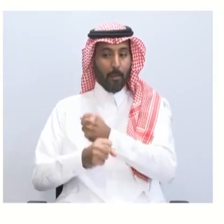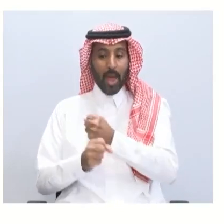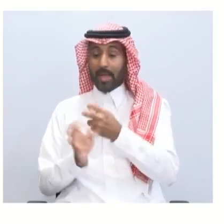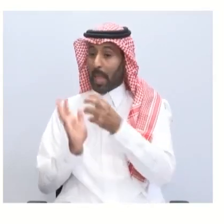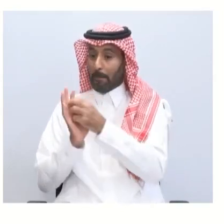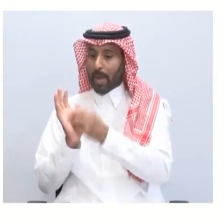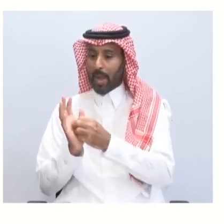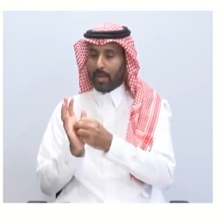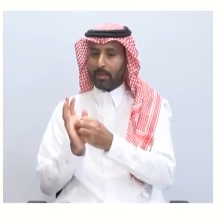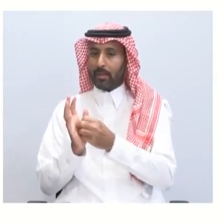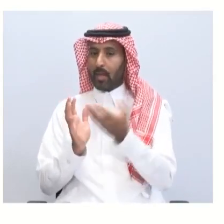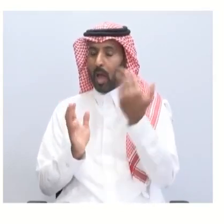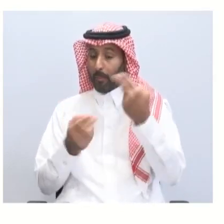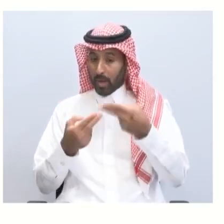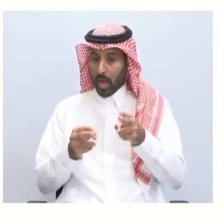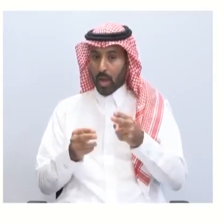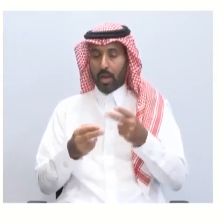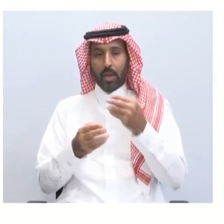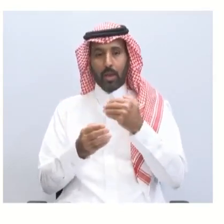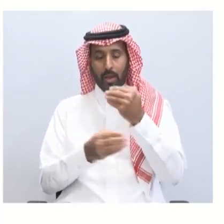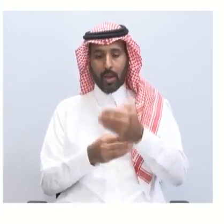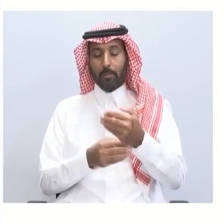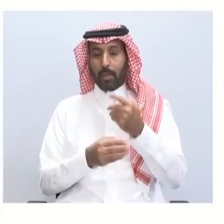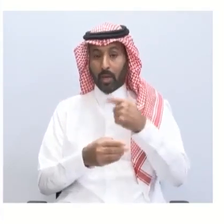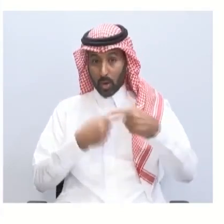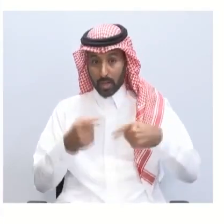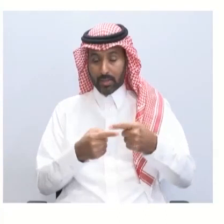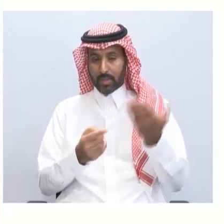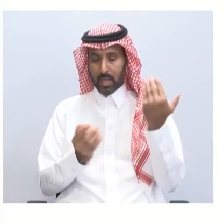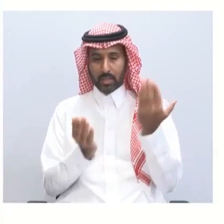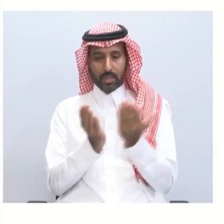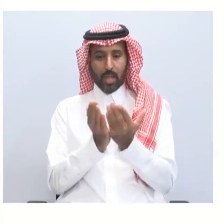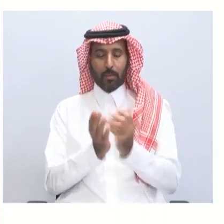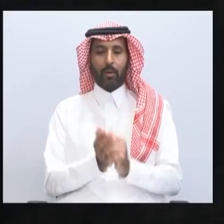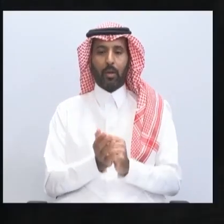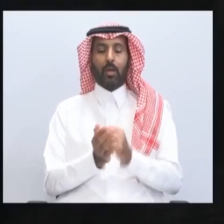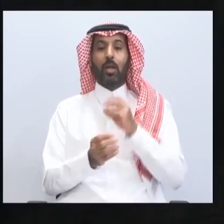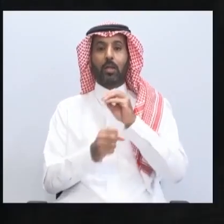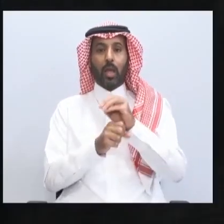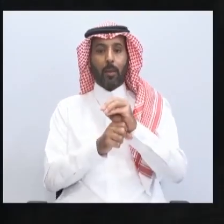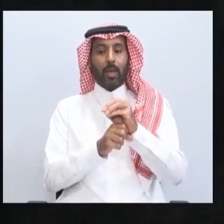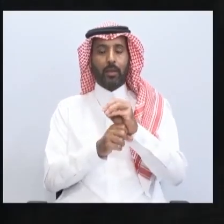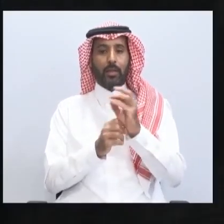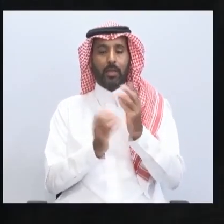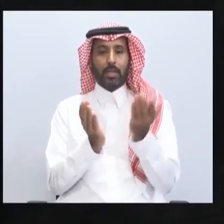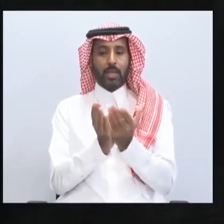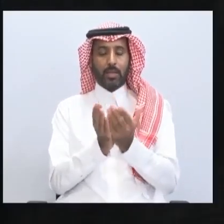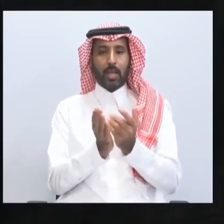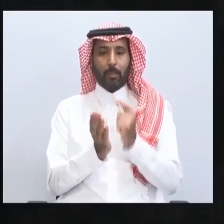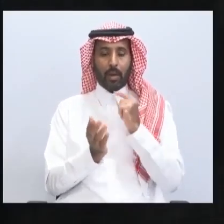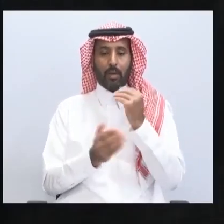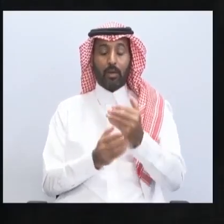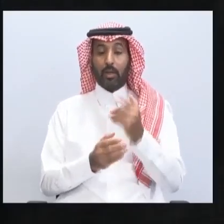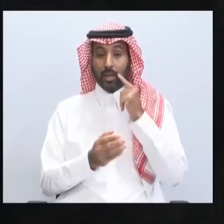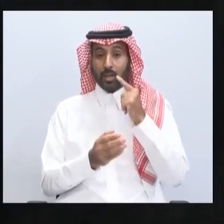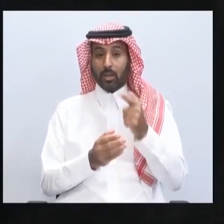البيانات وقبل ان نبدا سوف نراجع الدرس السابق تحدثنا في الدرس السابق عن وسائل